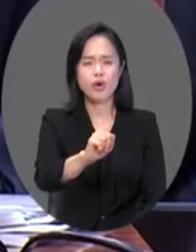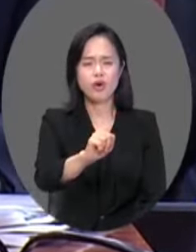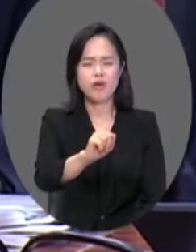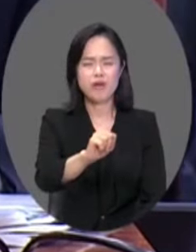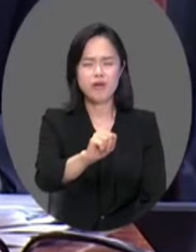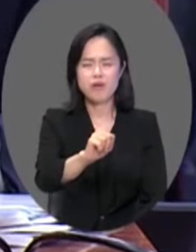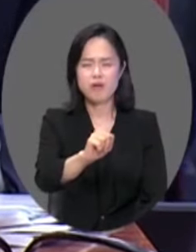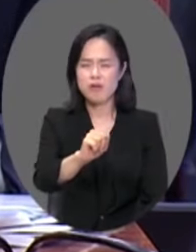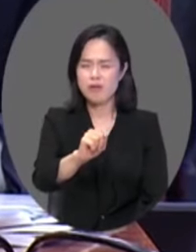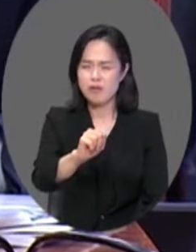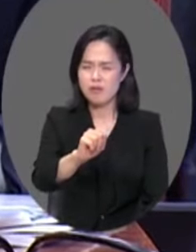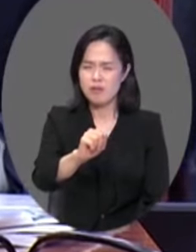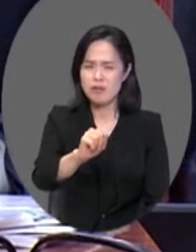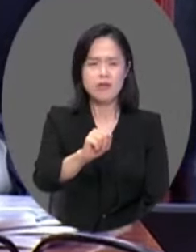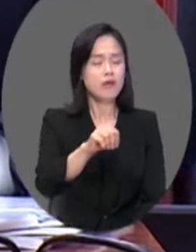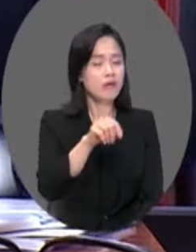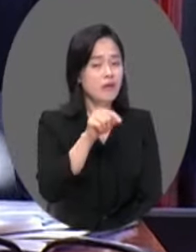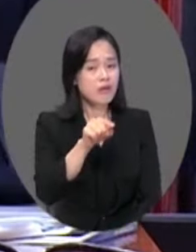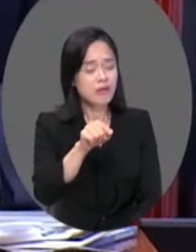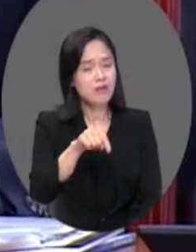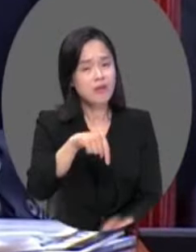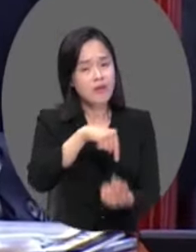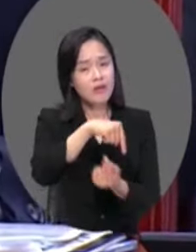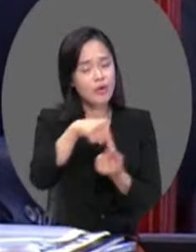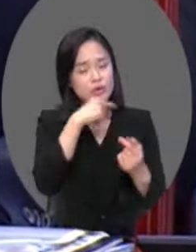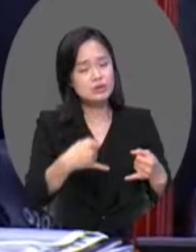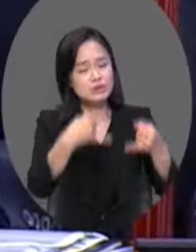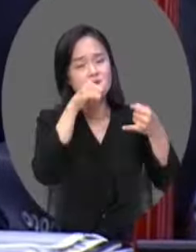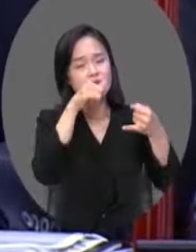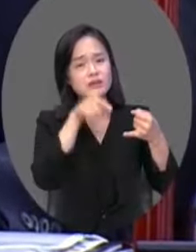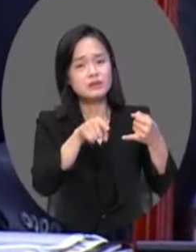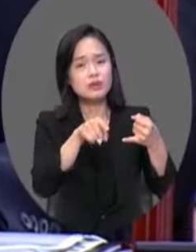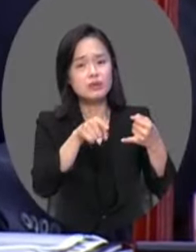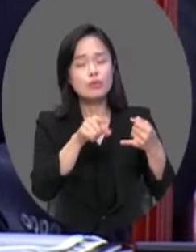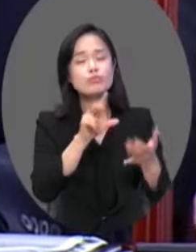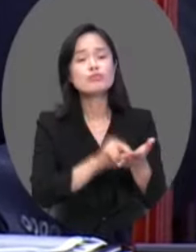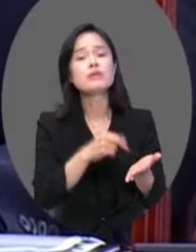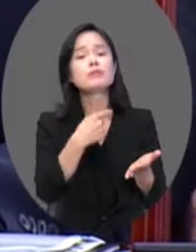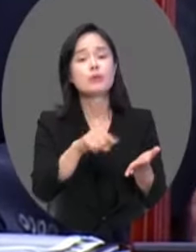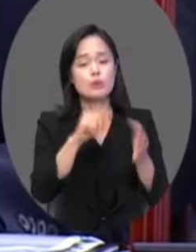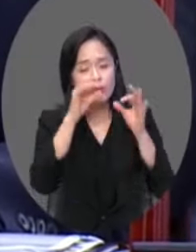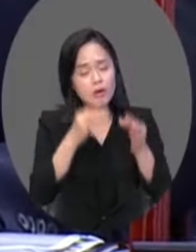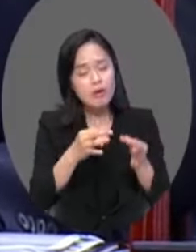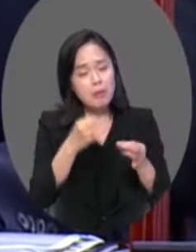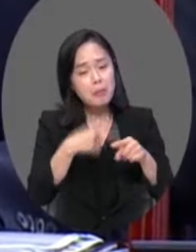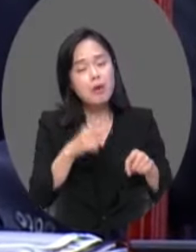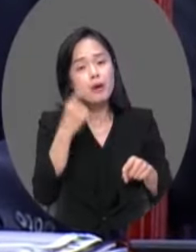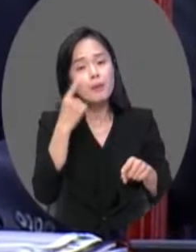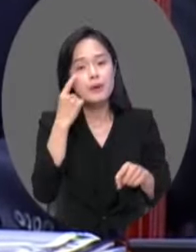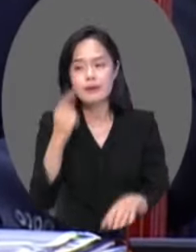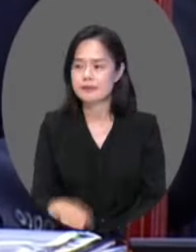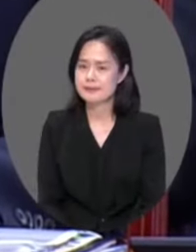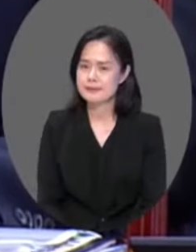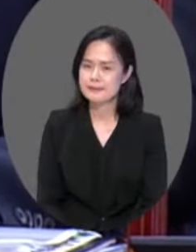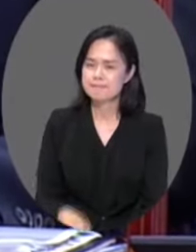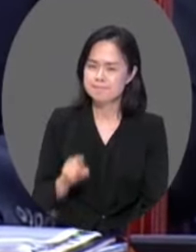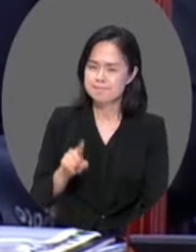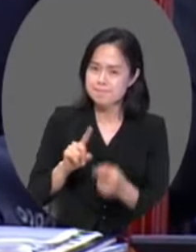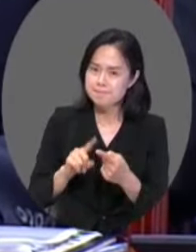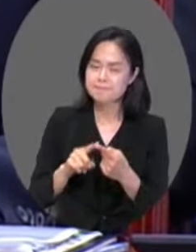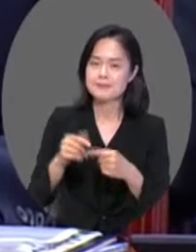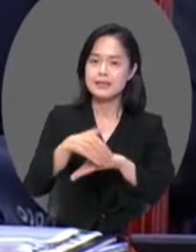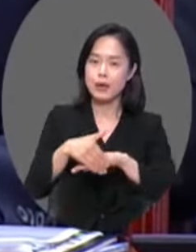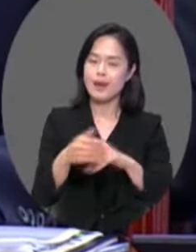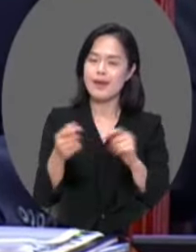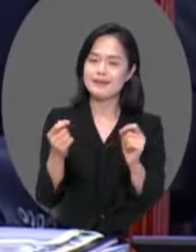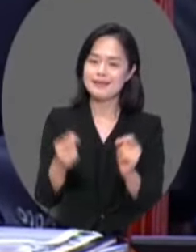해야 됩니까? 그 장기적인 계획과 단기적인 계획이 있는데요. 네. 그 적자라는 것은 그 일반